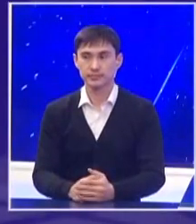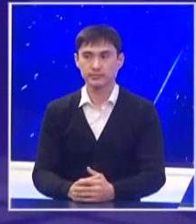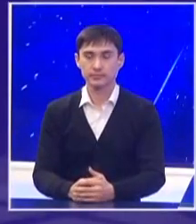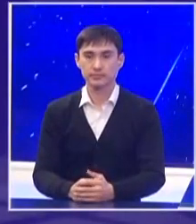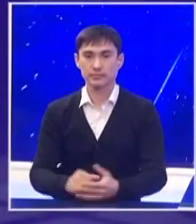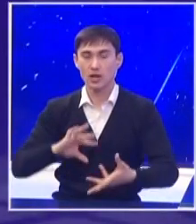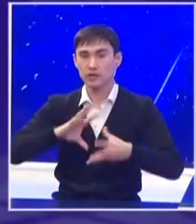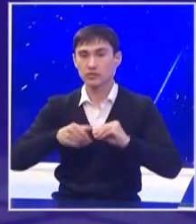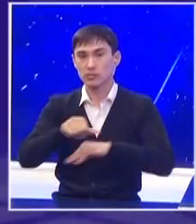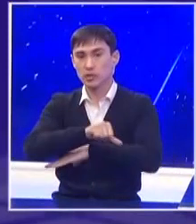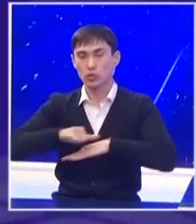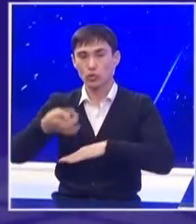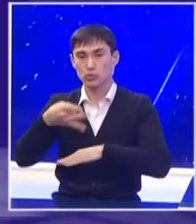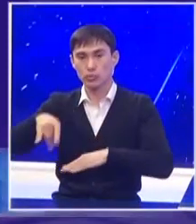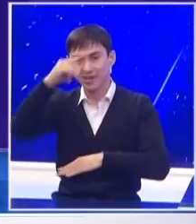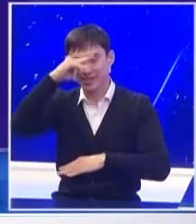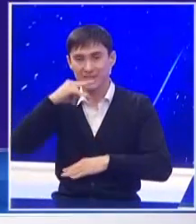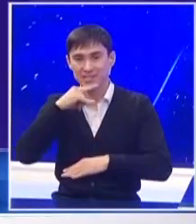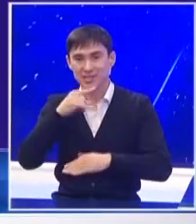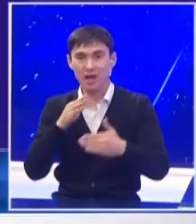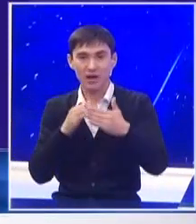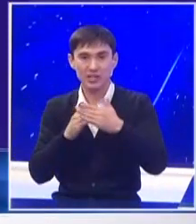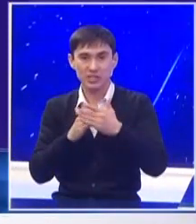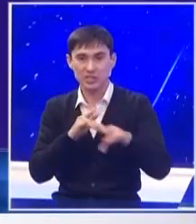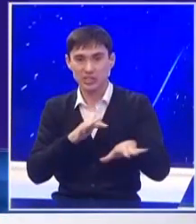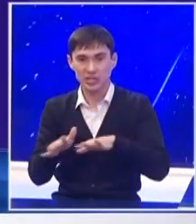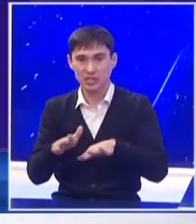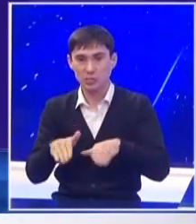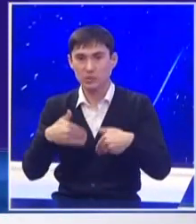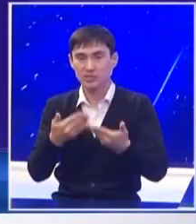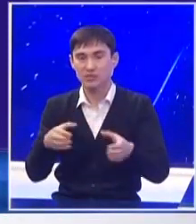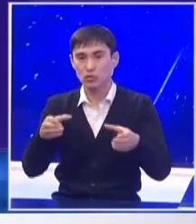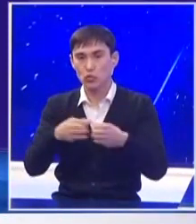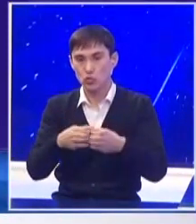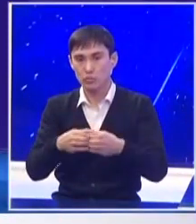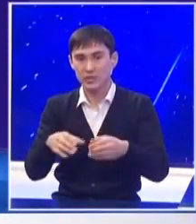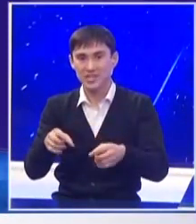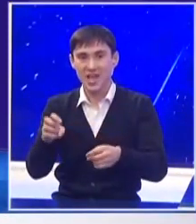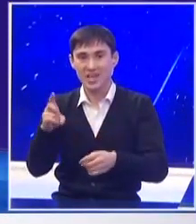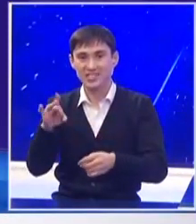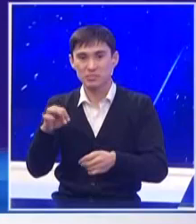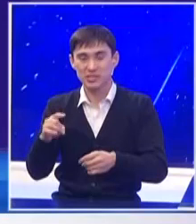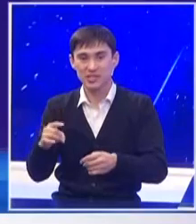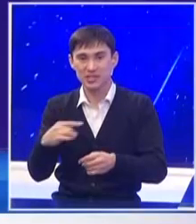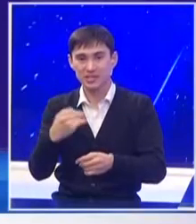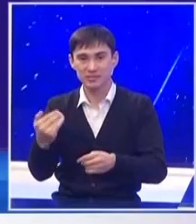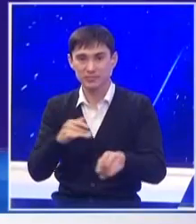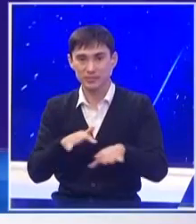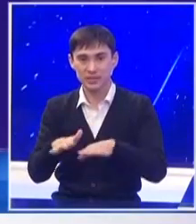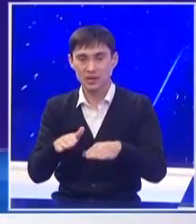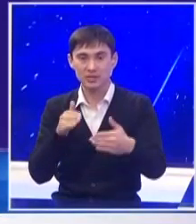В целом на территории Республики Казахстан ограничена деятельность представителей групп, носящих экстремистский характер. В целях